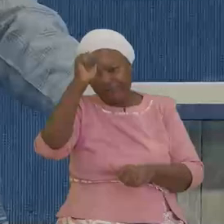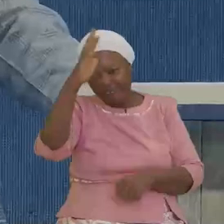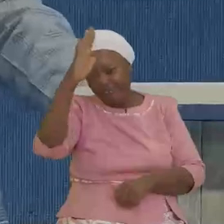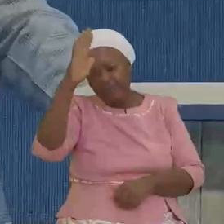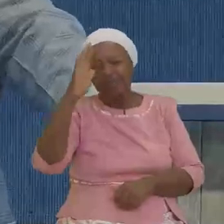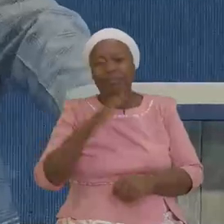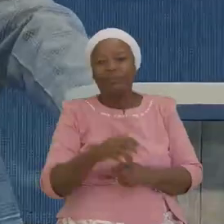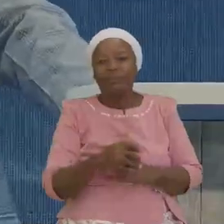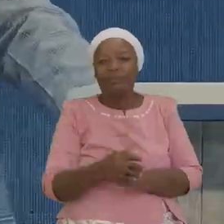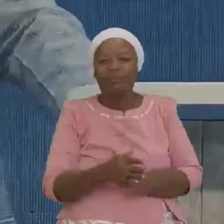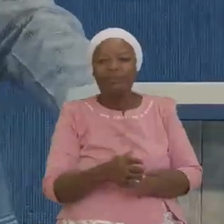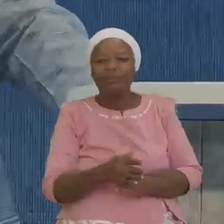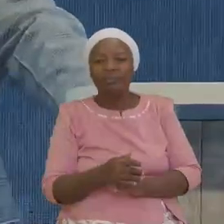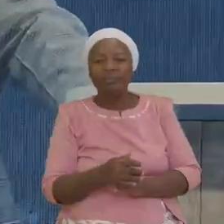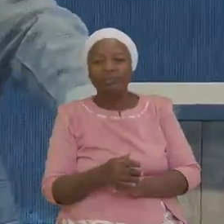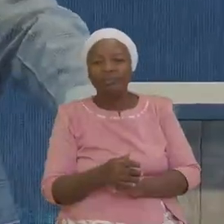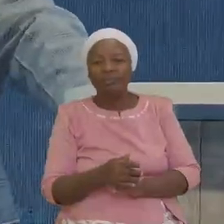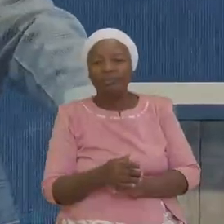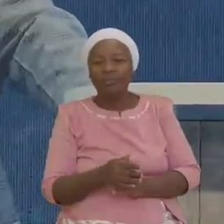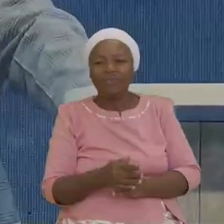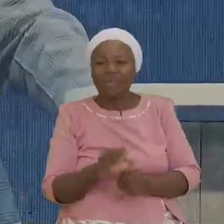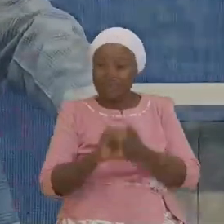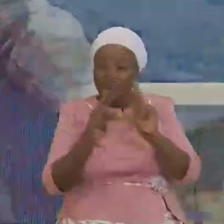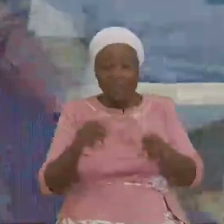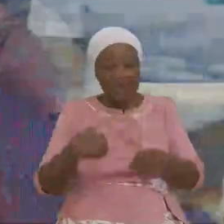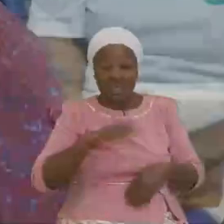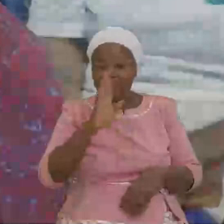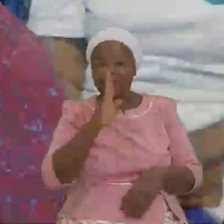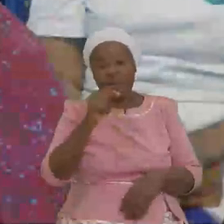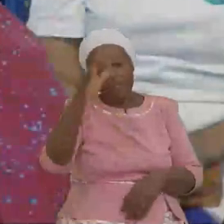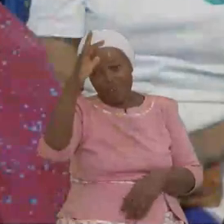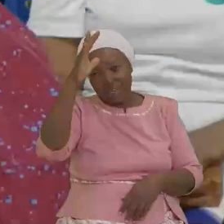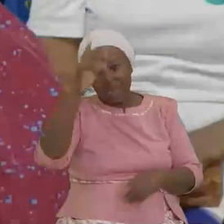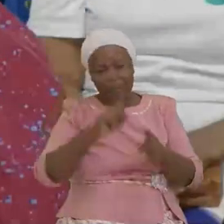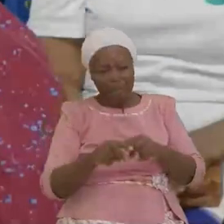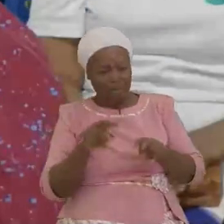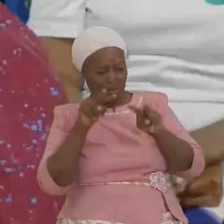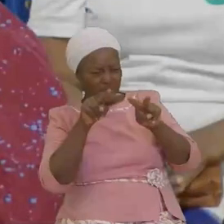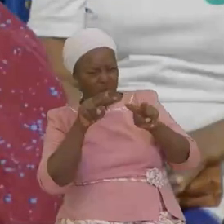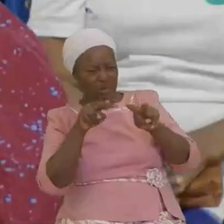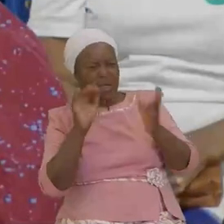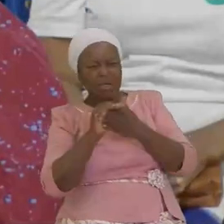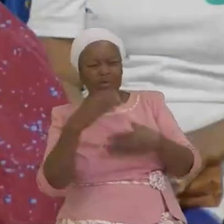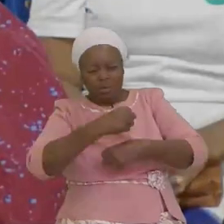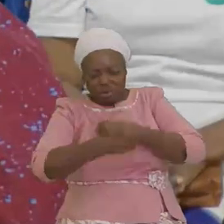je vais t'adopter. Je vais devenir ton père adoptif. Il n'était pas ton